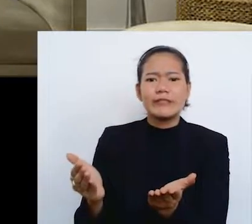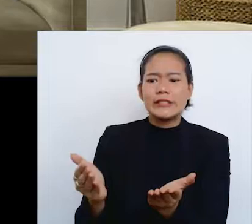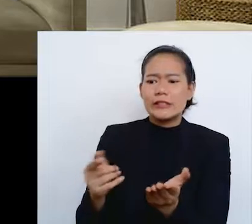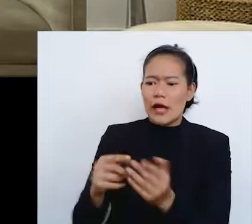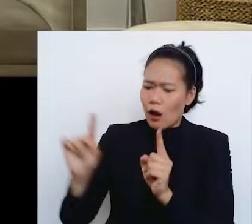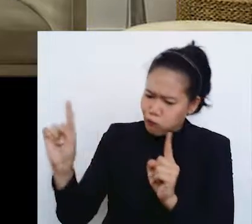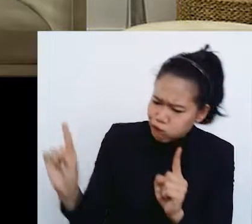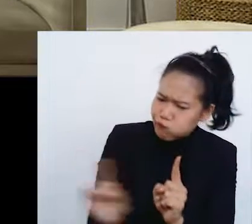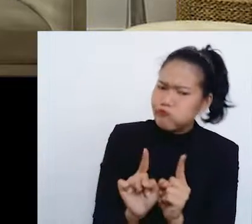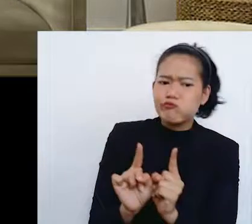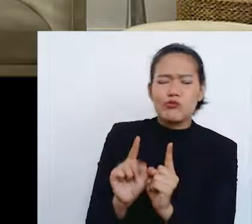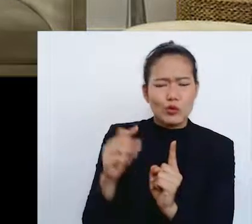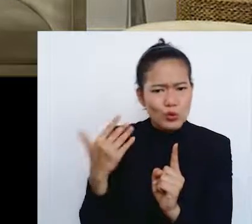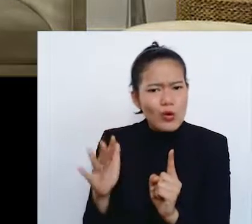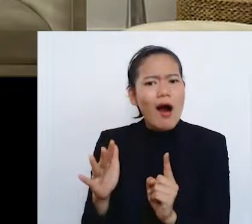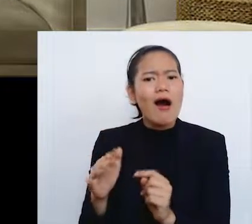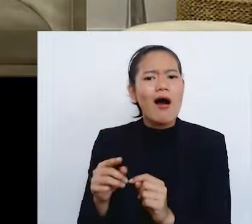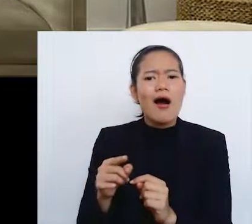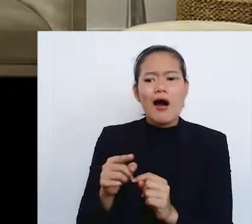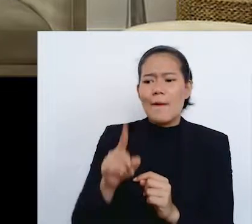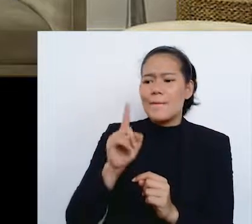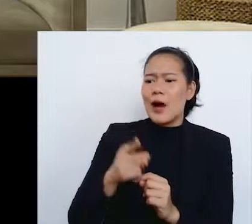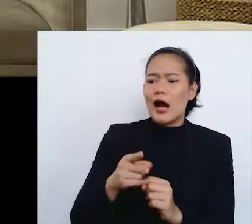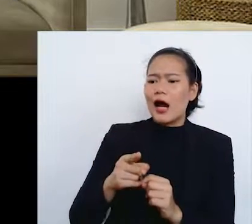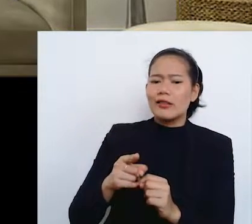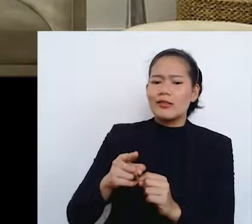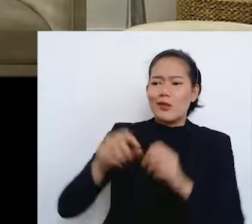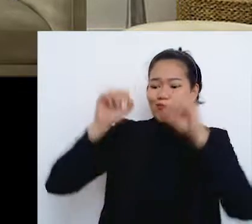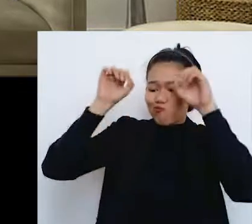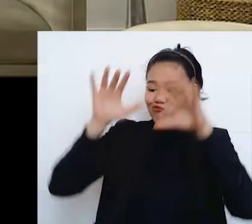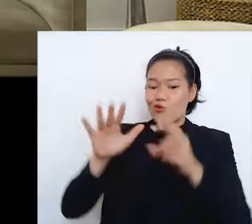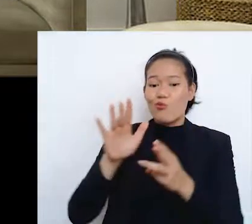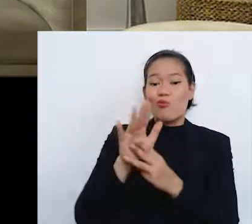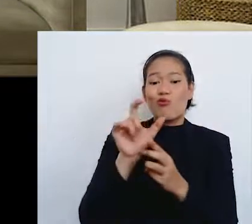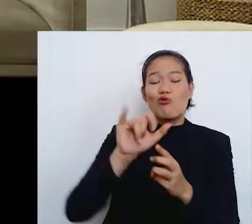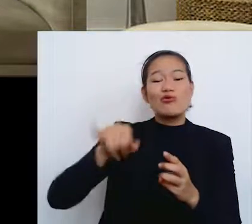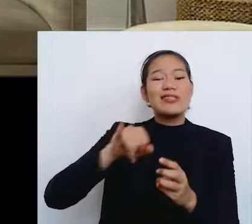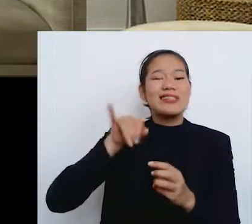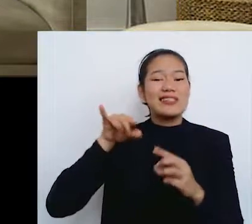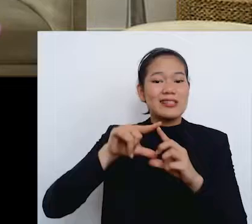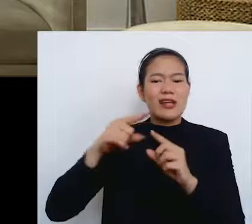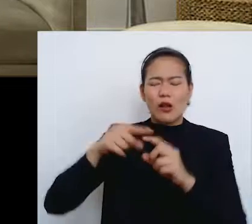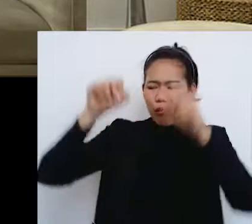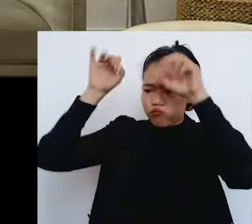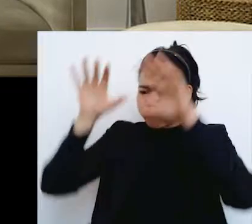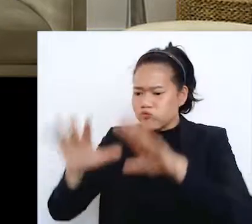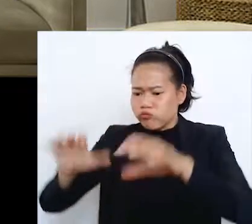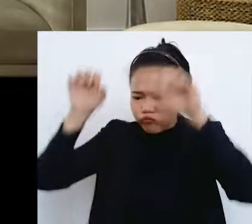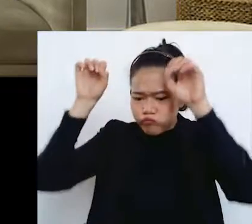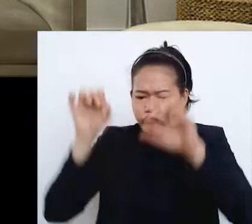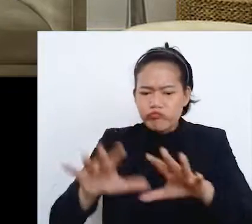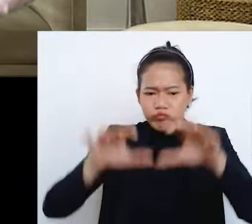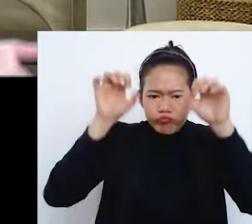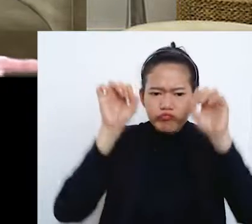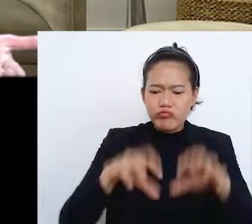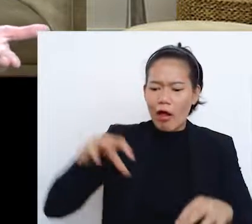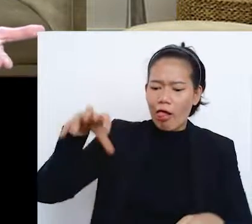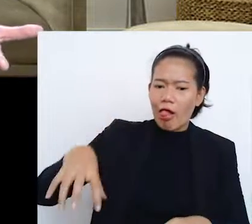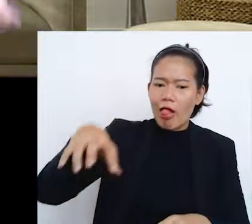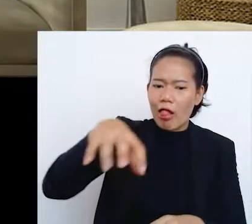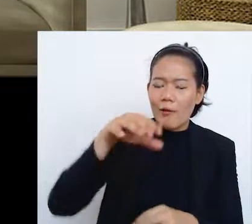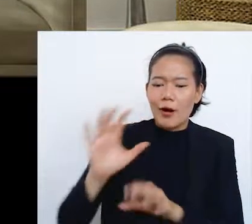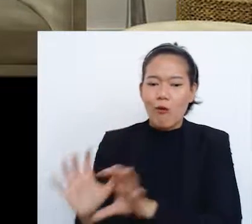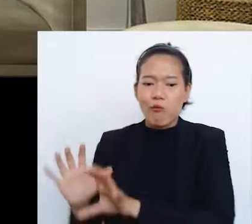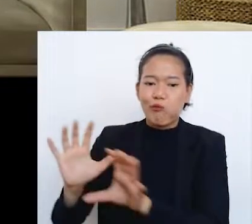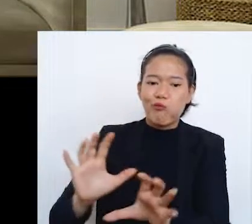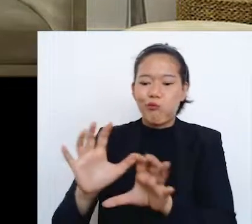pemeliharaannya, penyertaannya, bahkan setiap mujizat yang dilakukannya dari satu padang gurun